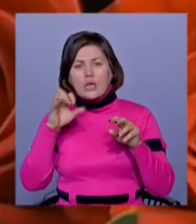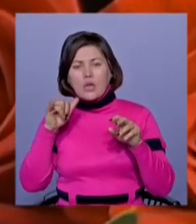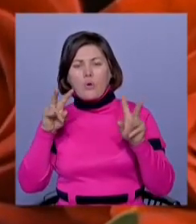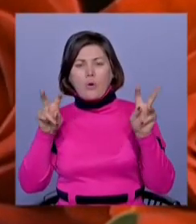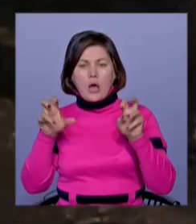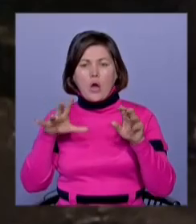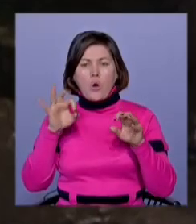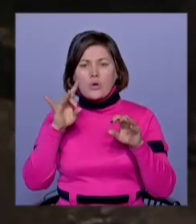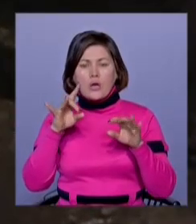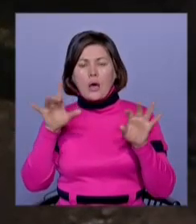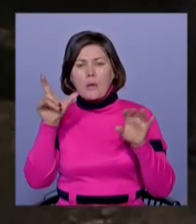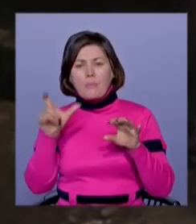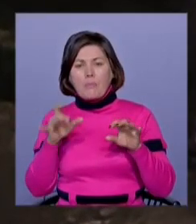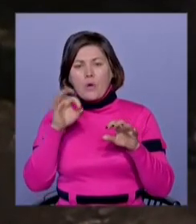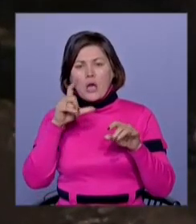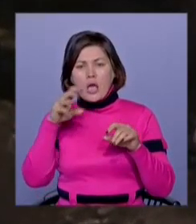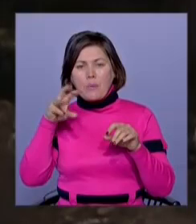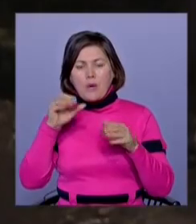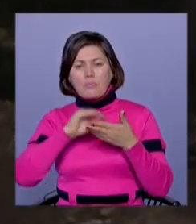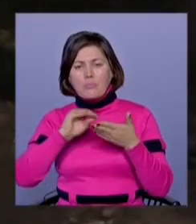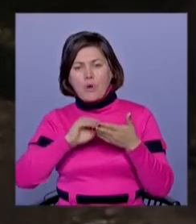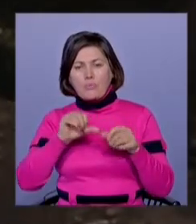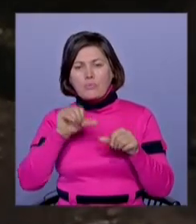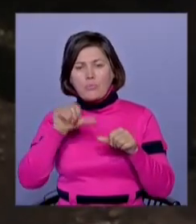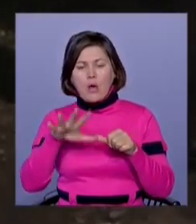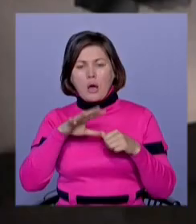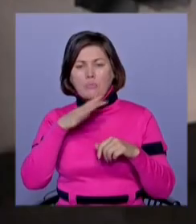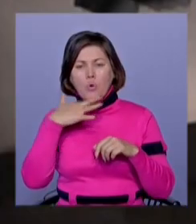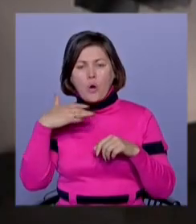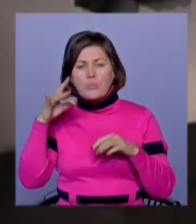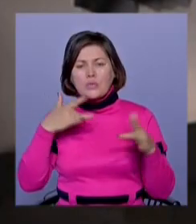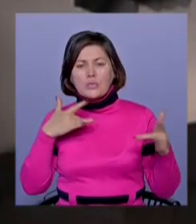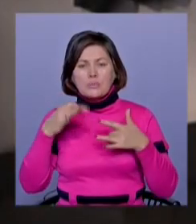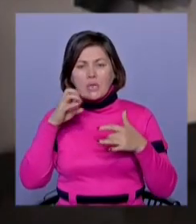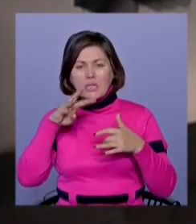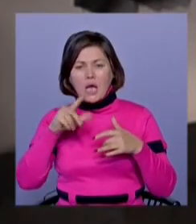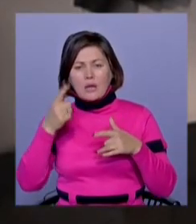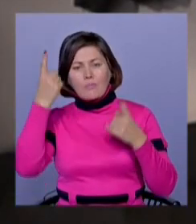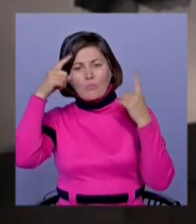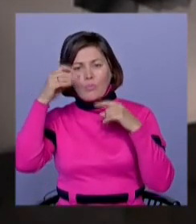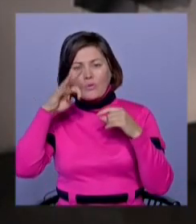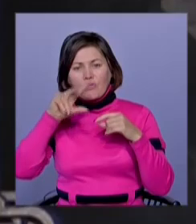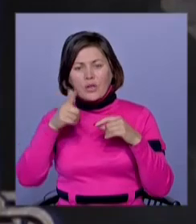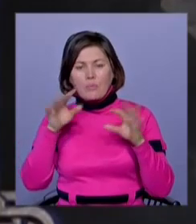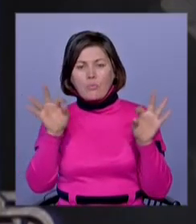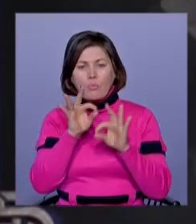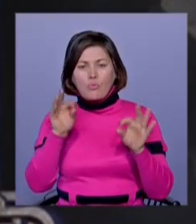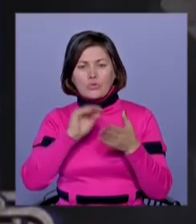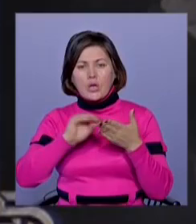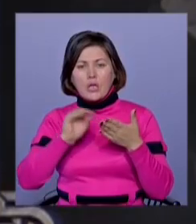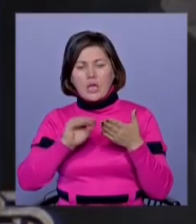сияқты хорға арналған поэмаларда ерекше із қалдырған. Сондай-ақ көптеген спектакльдер мен мультфильмдерге музыка жазған